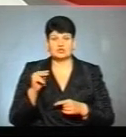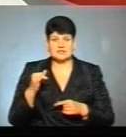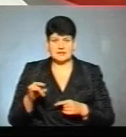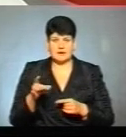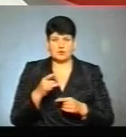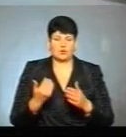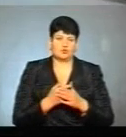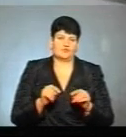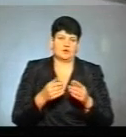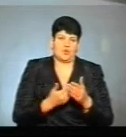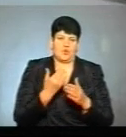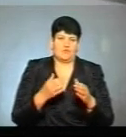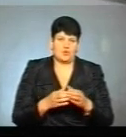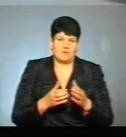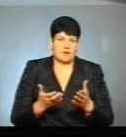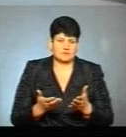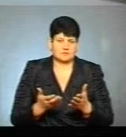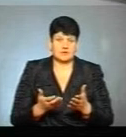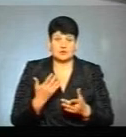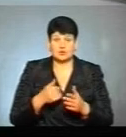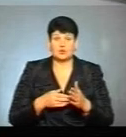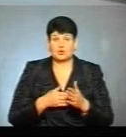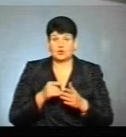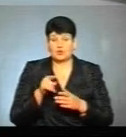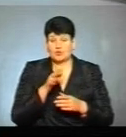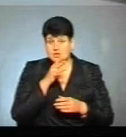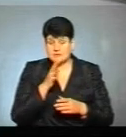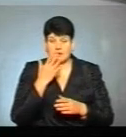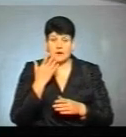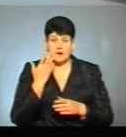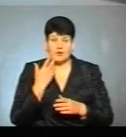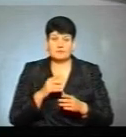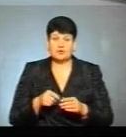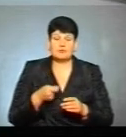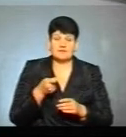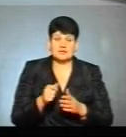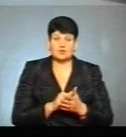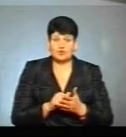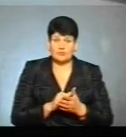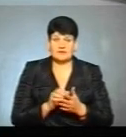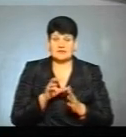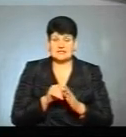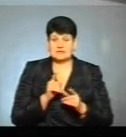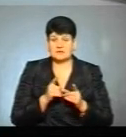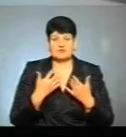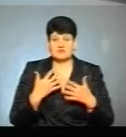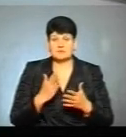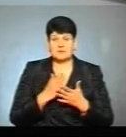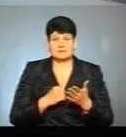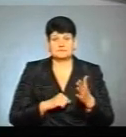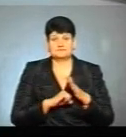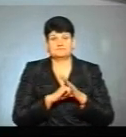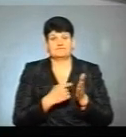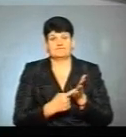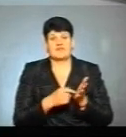хочуть утворити нову громаду. Вже пізно. А якщо до того часу, поки вони подають документи, будуть внесені зміни до закону, їм ми вже матимемо законну підставу